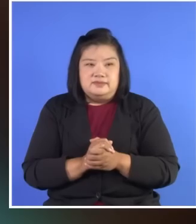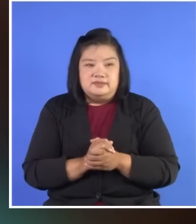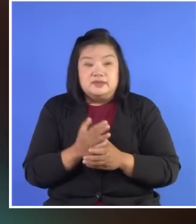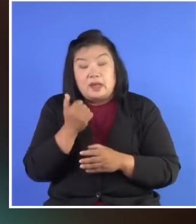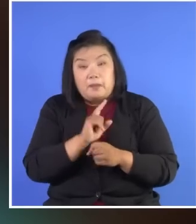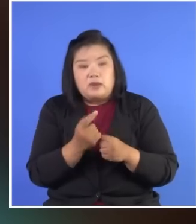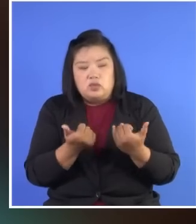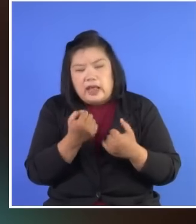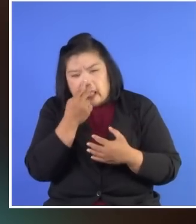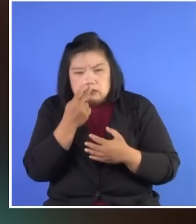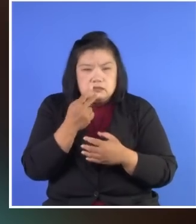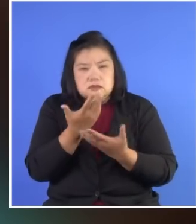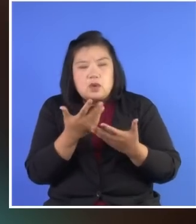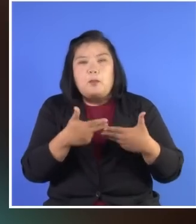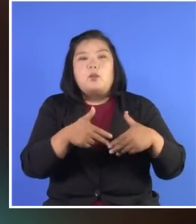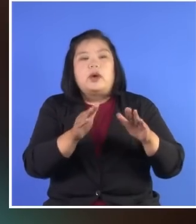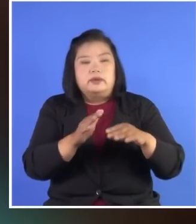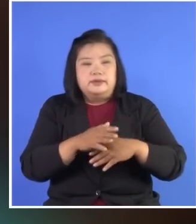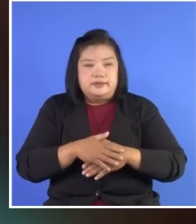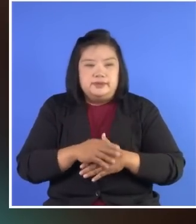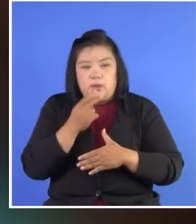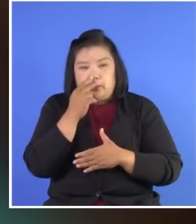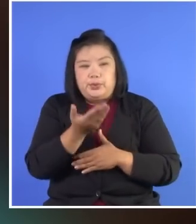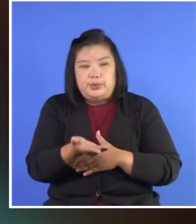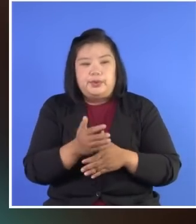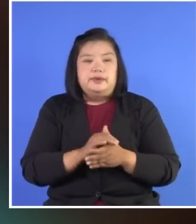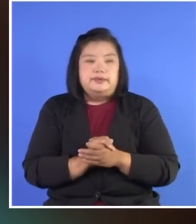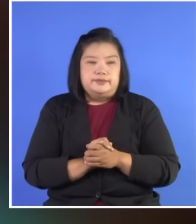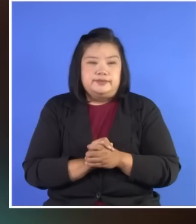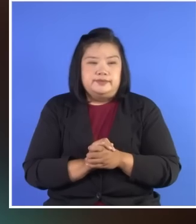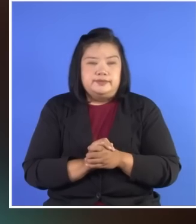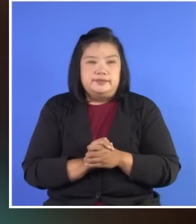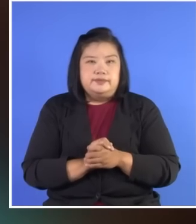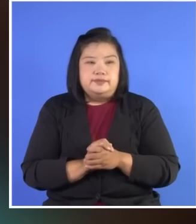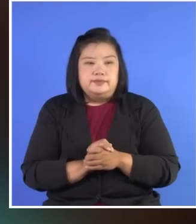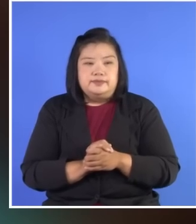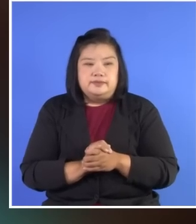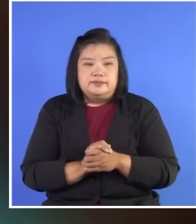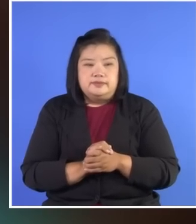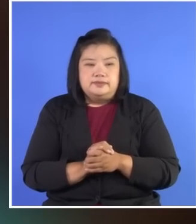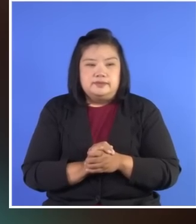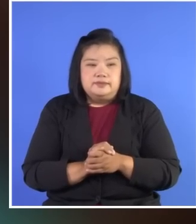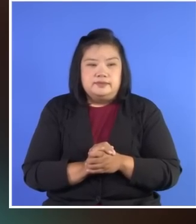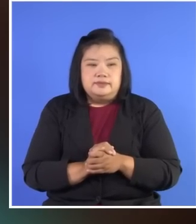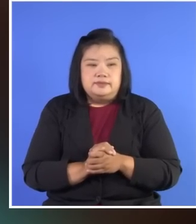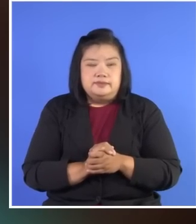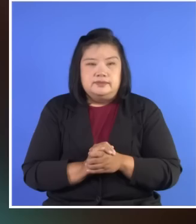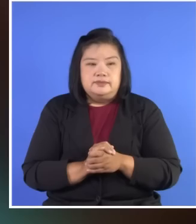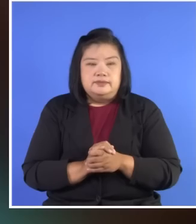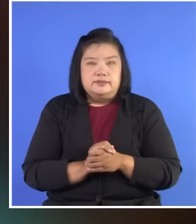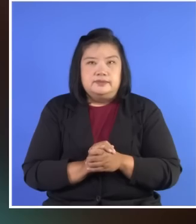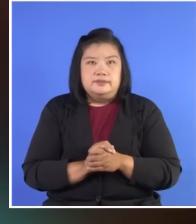มาปล่อยอ้าวๆๆมาปล่อยดึงหัวมาอ้าวเนี่ยขายอย่างเกี่ยวอยู่อ้าวดึงๆๆมาเออนี่อ้าว